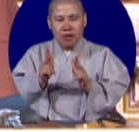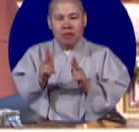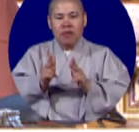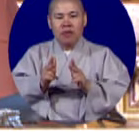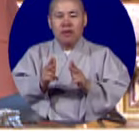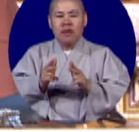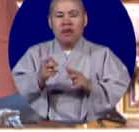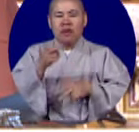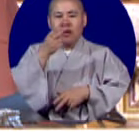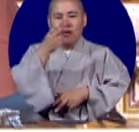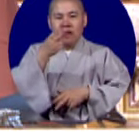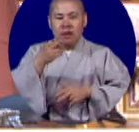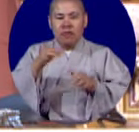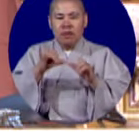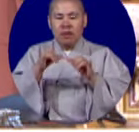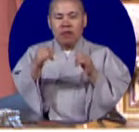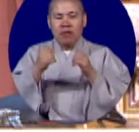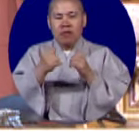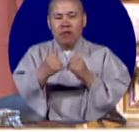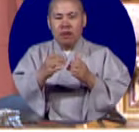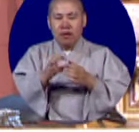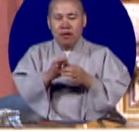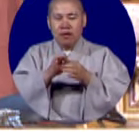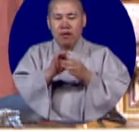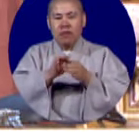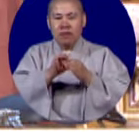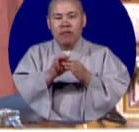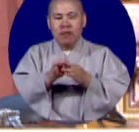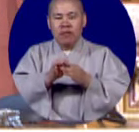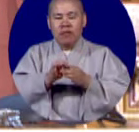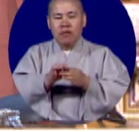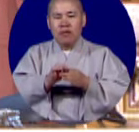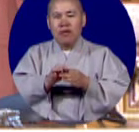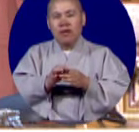12연기를 통달한 지혜인데 근본 지혜예요.